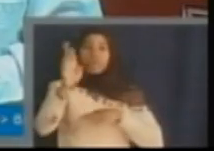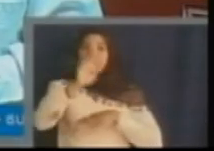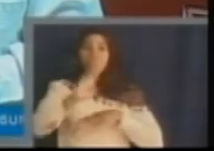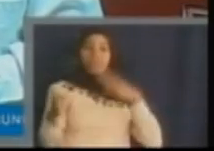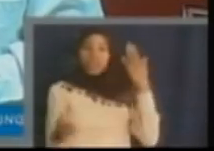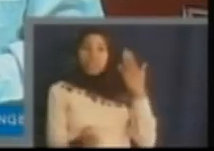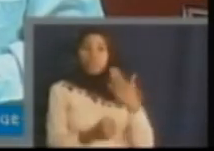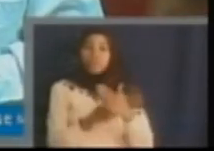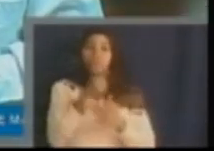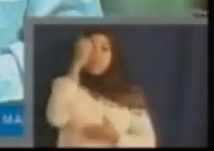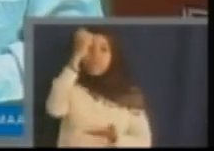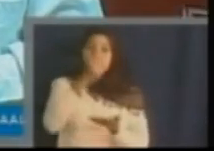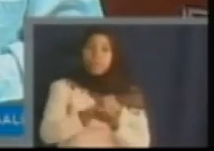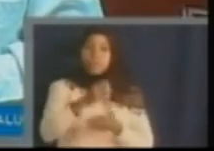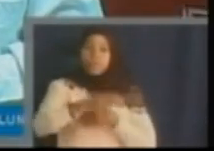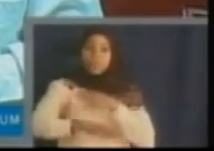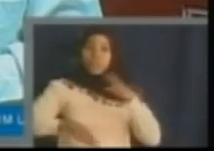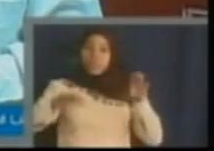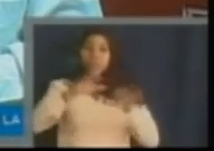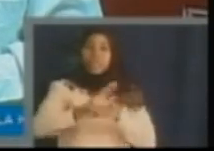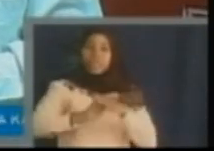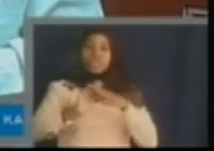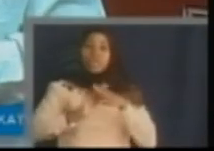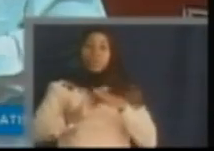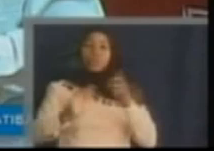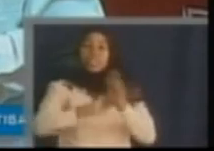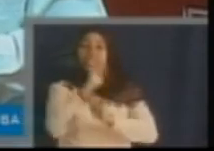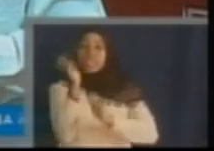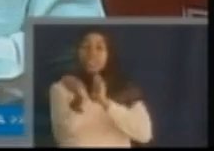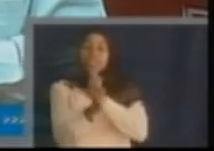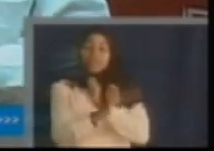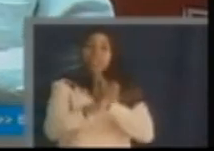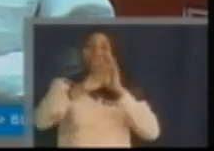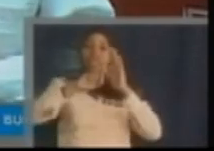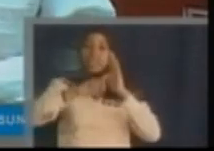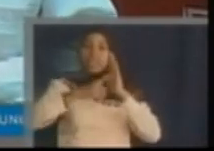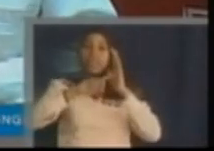mwenyekiti kuhusu tafsiri ya kanuni za bunge maalum.